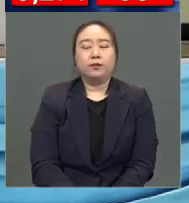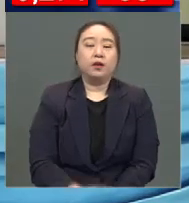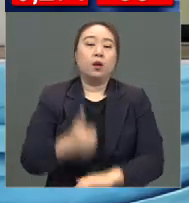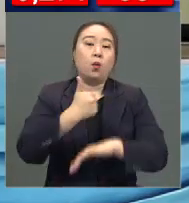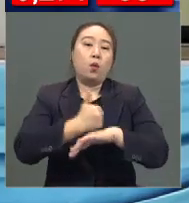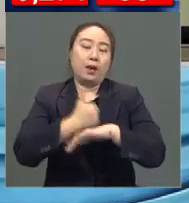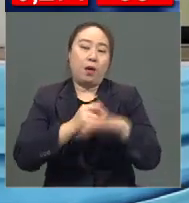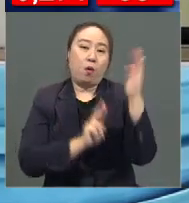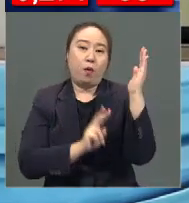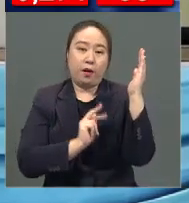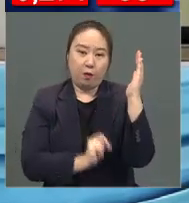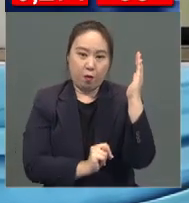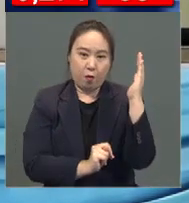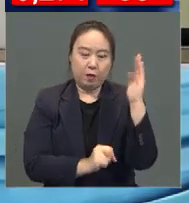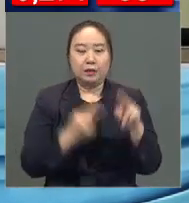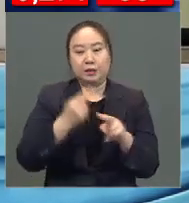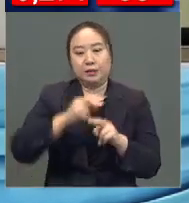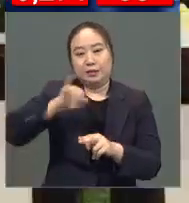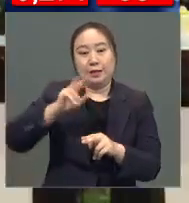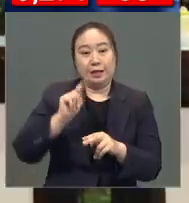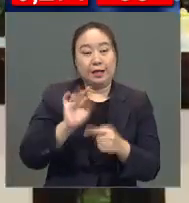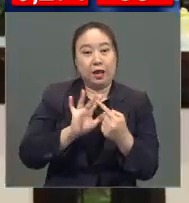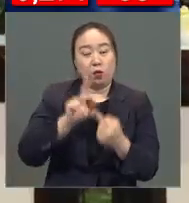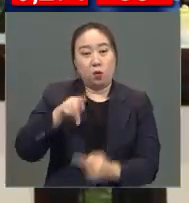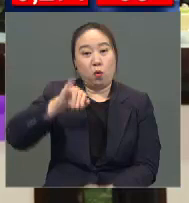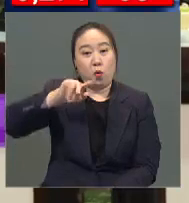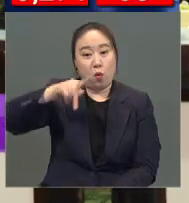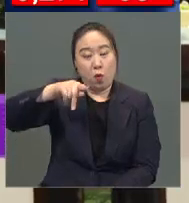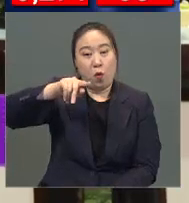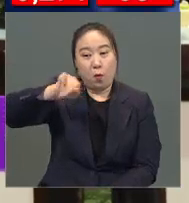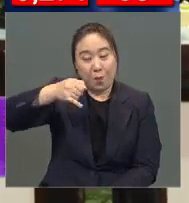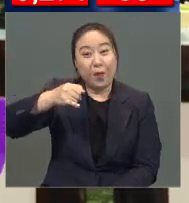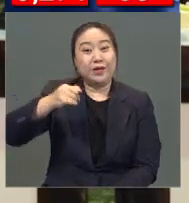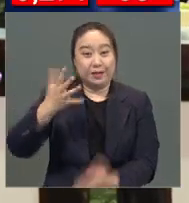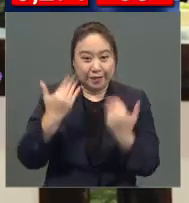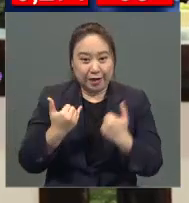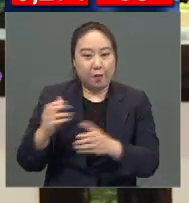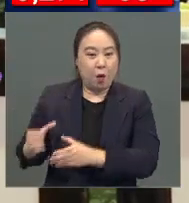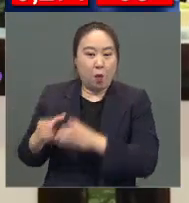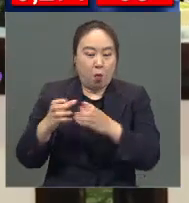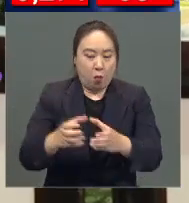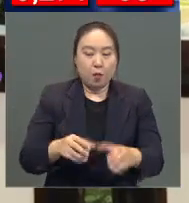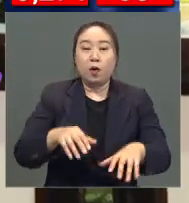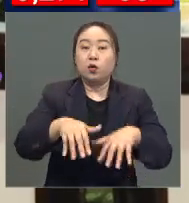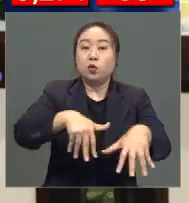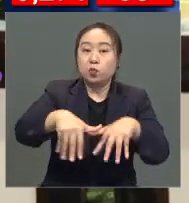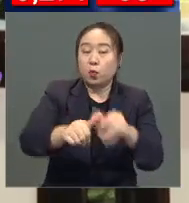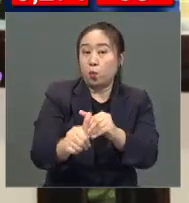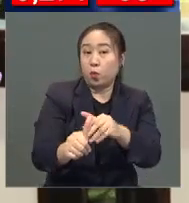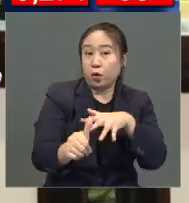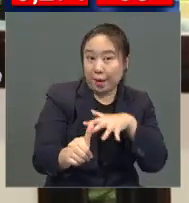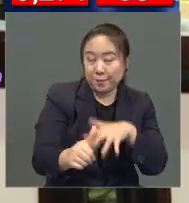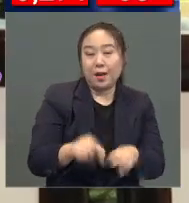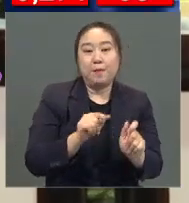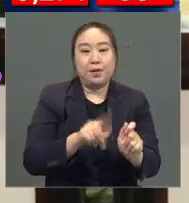ท่านผู้ว่าราชการจังหวัดระนองคุณจตุพจน์นะคะก็ได้นําคณะลงพื้นที่ไปพบผู้นําชุมชนอําเภอกะเปอและ